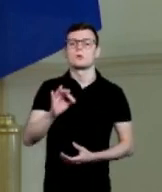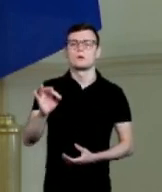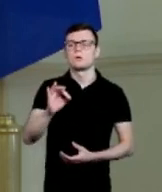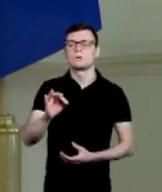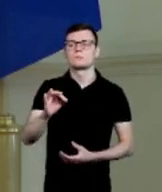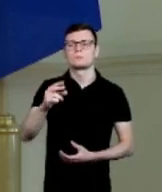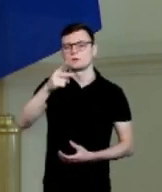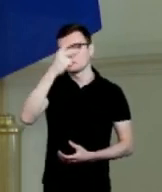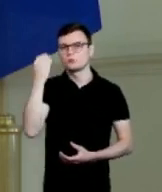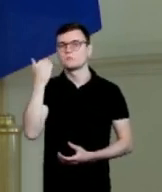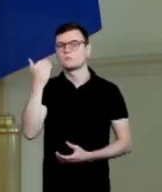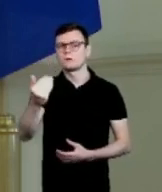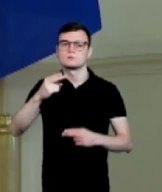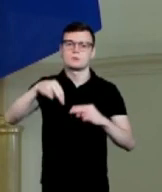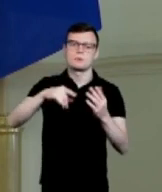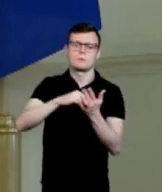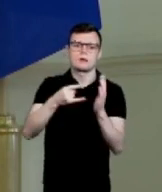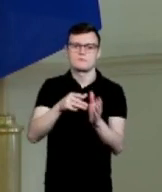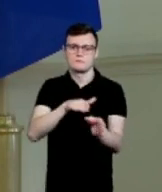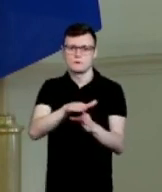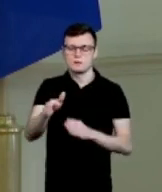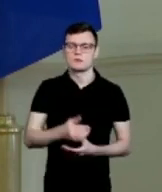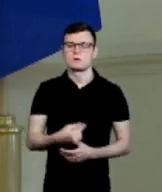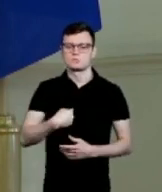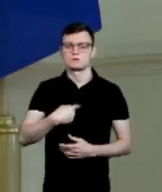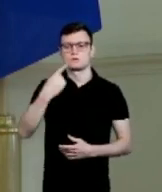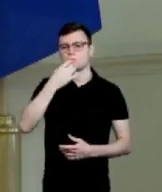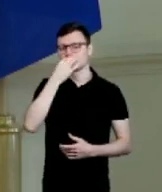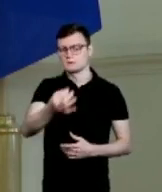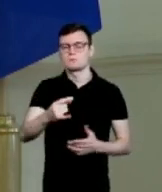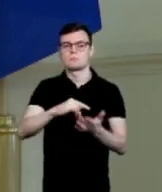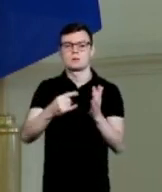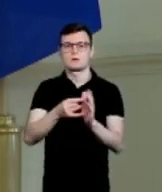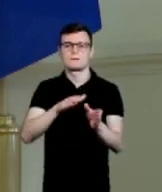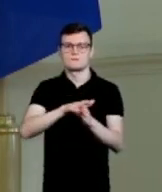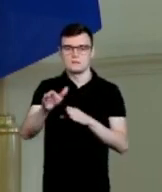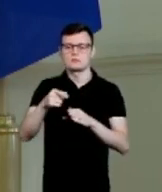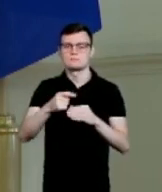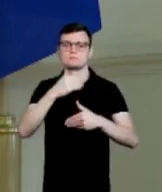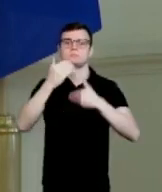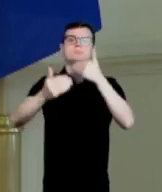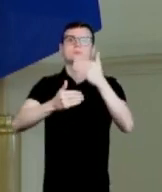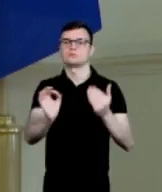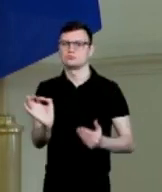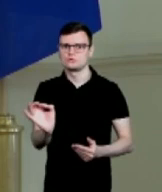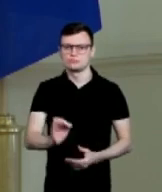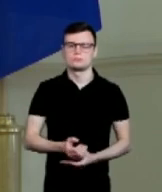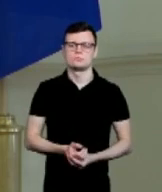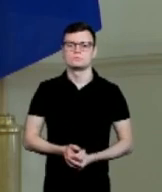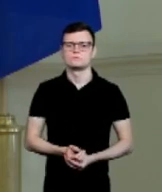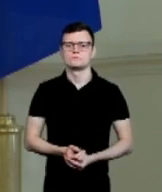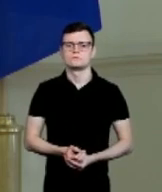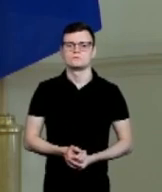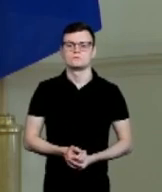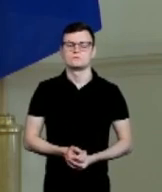atsparumo plano įgyvendinimą. Na, aš pasakyčiau, kad plano įgyvendinimas yra progresuojantis, gerai progresuojantis. Ir yra labai